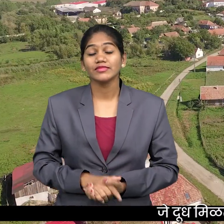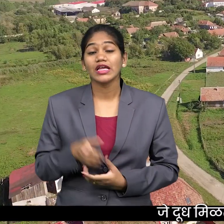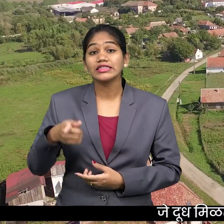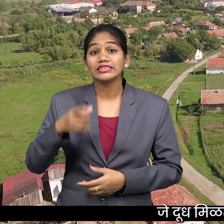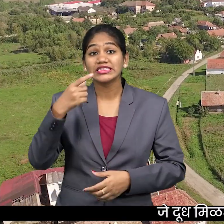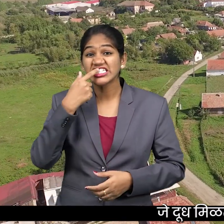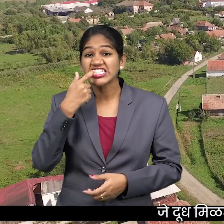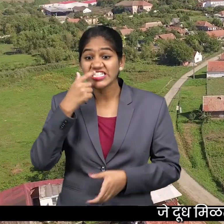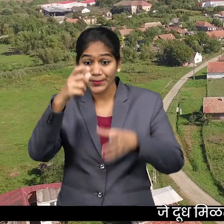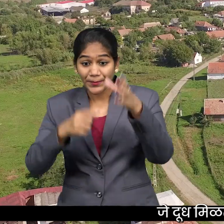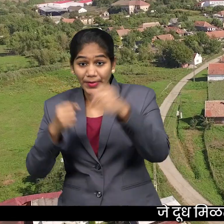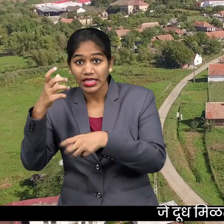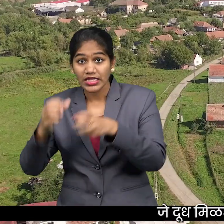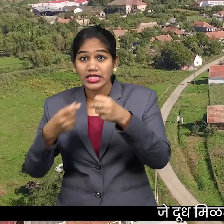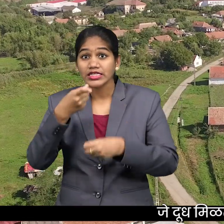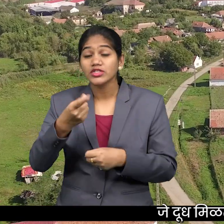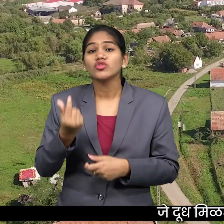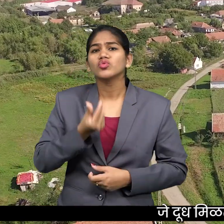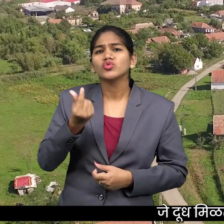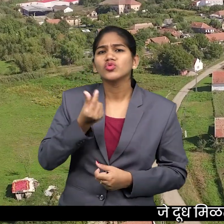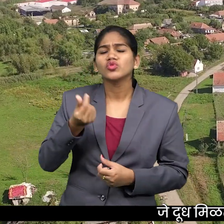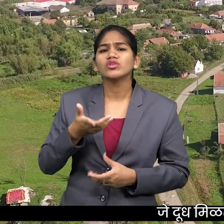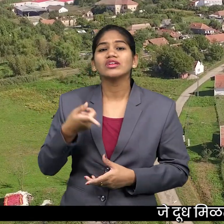जे दूध मिळते ते आजूबाजूच्या गावात